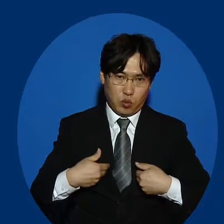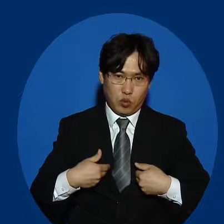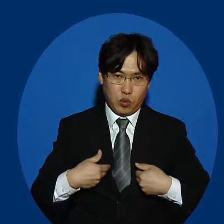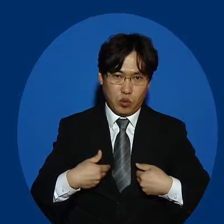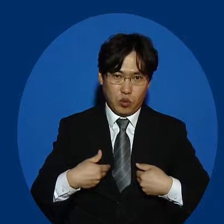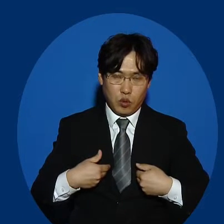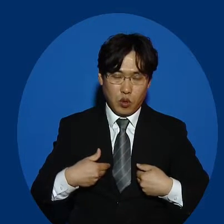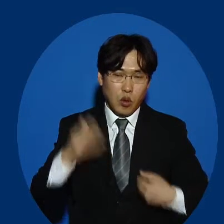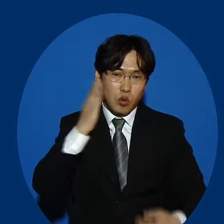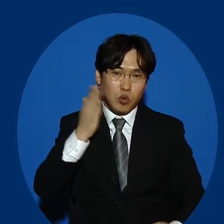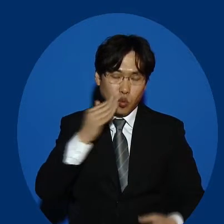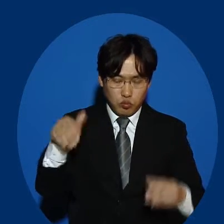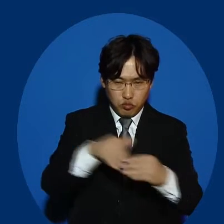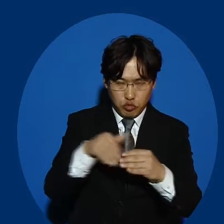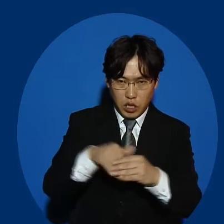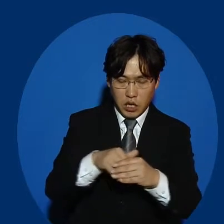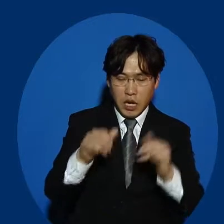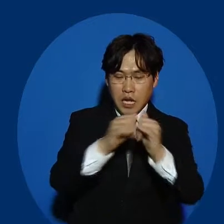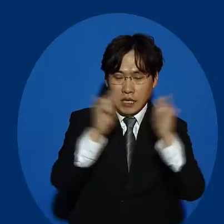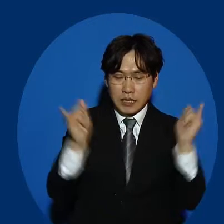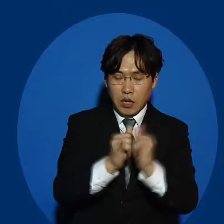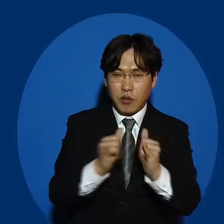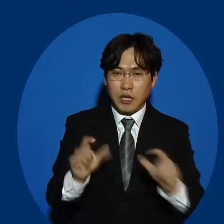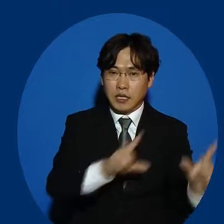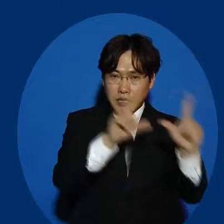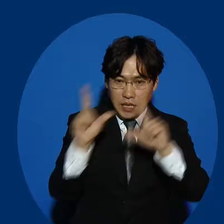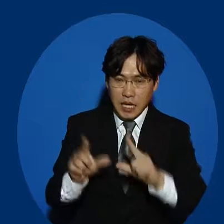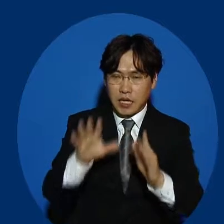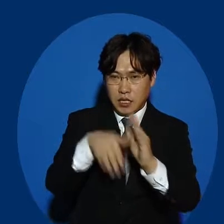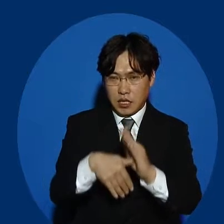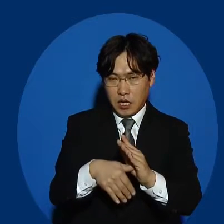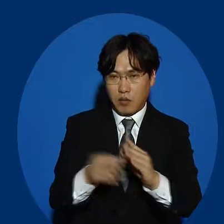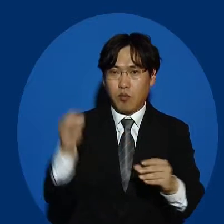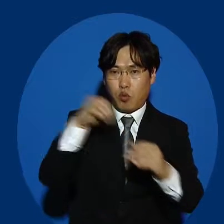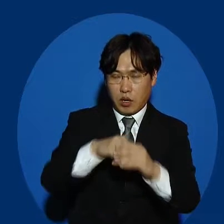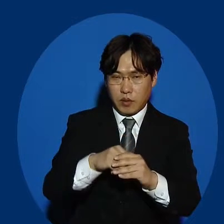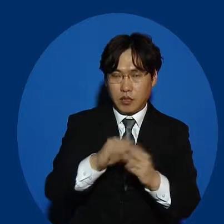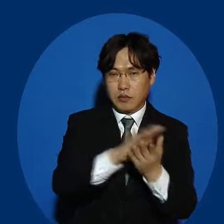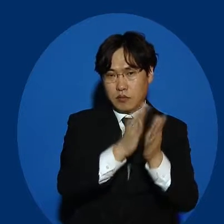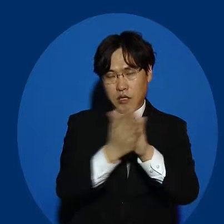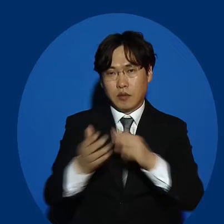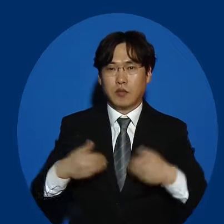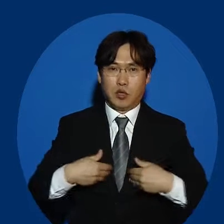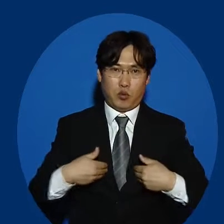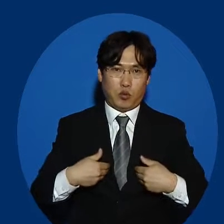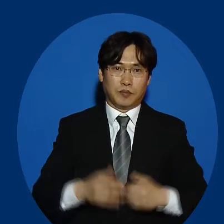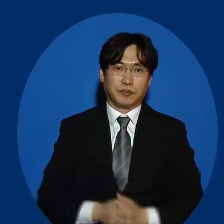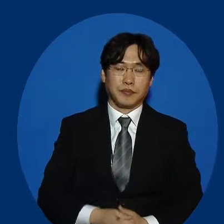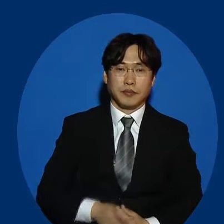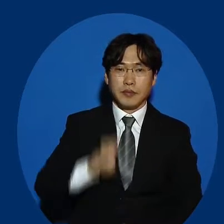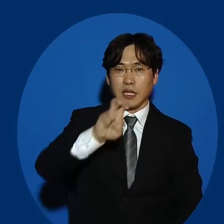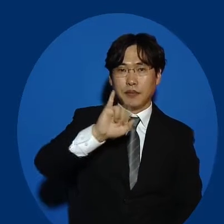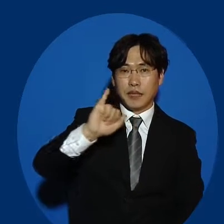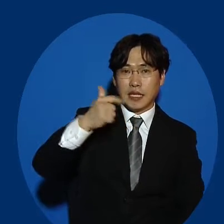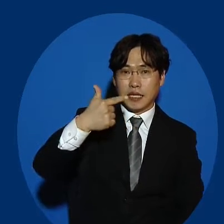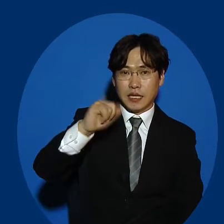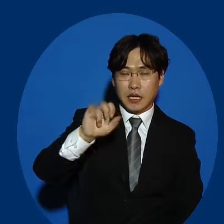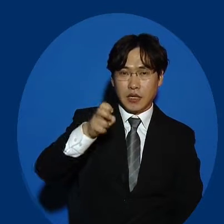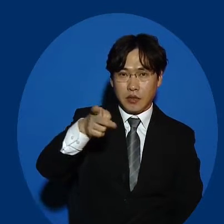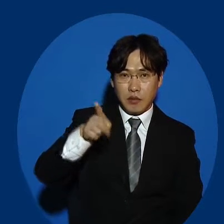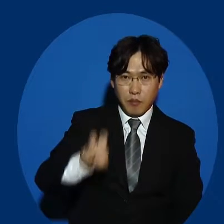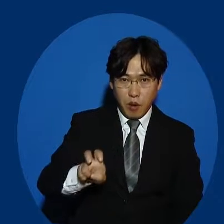이 생활 속에서 존중받아야 된다라는 생각이 듭니다. 마지막 끝내면서요, 그 미니멈의 법칙이 있어요. 이거는 그